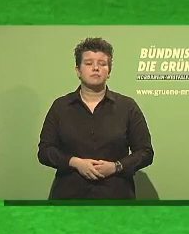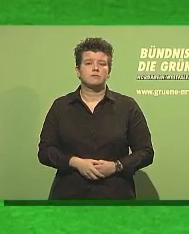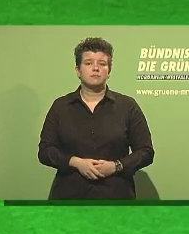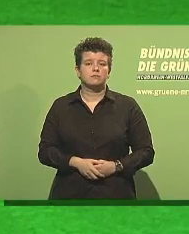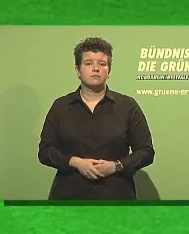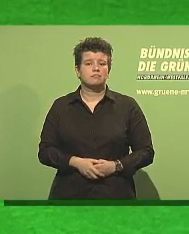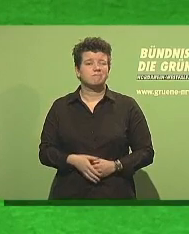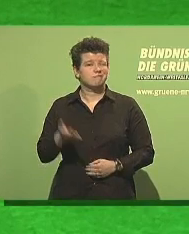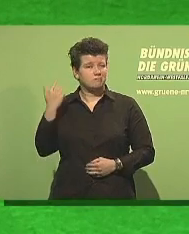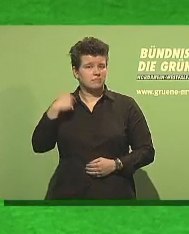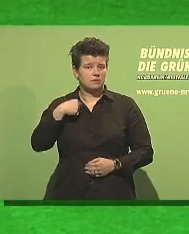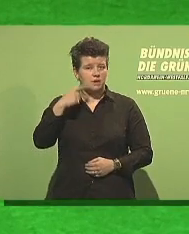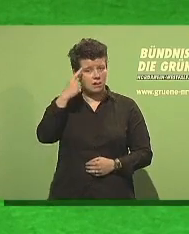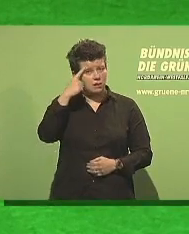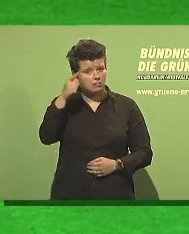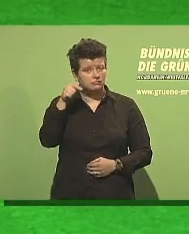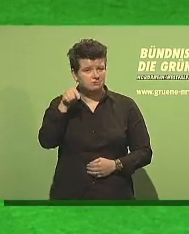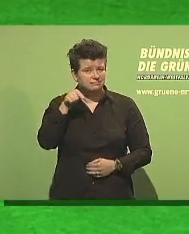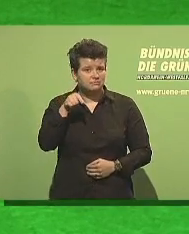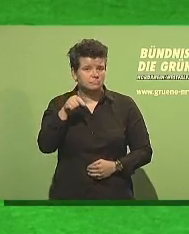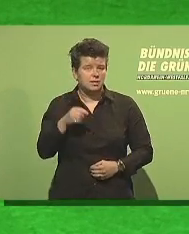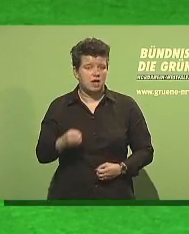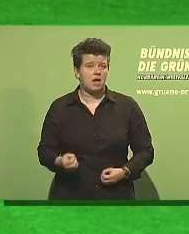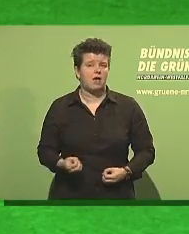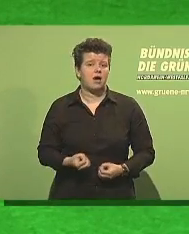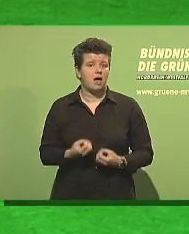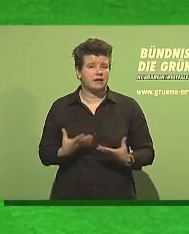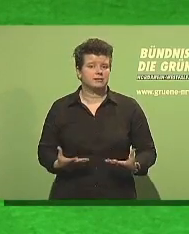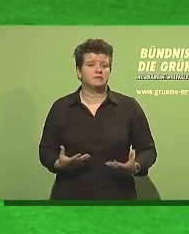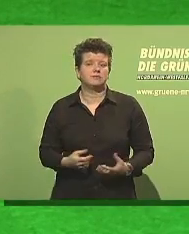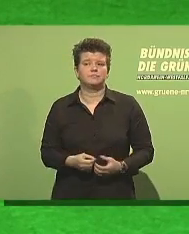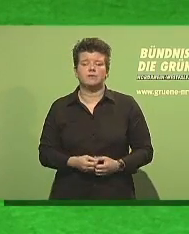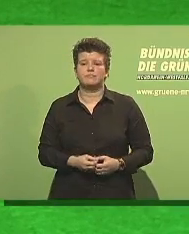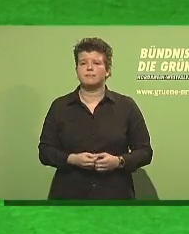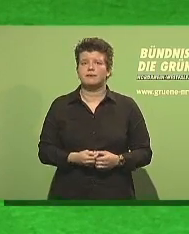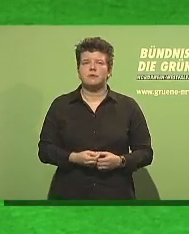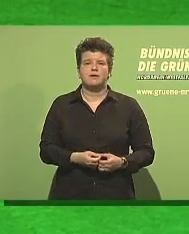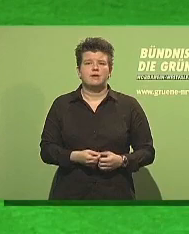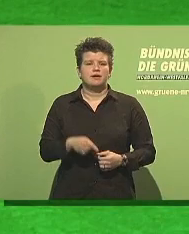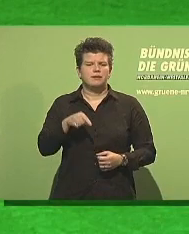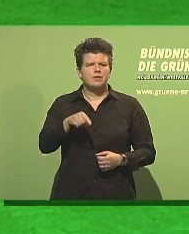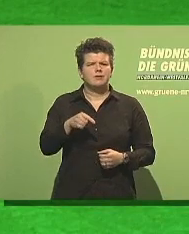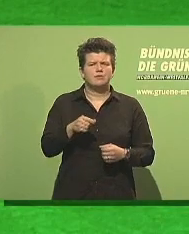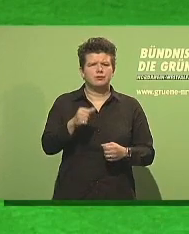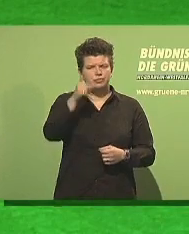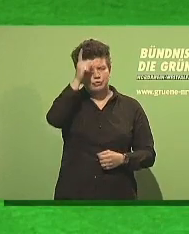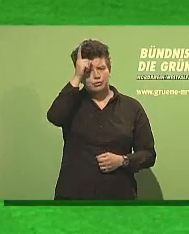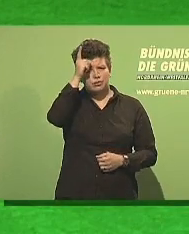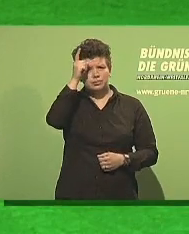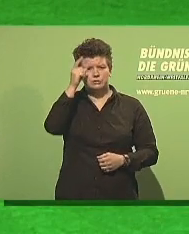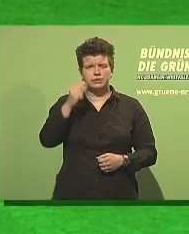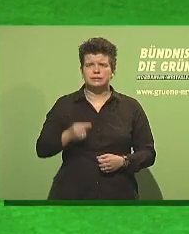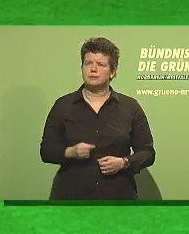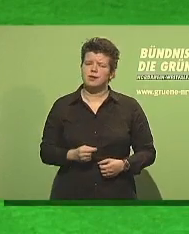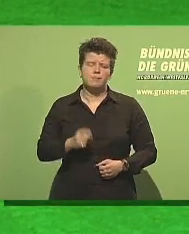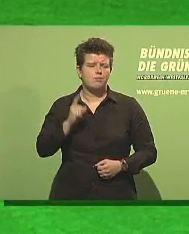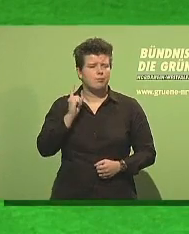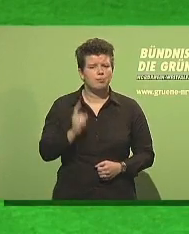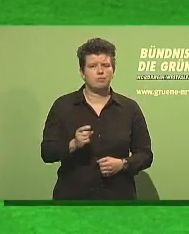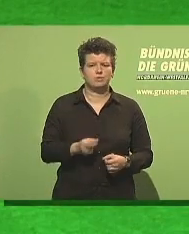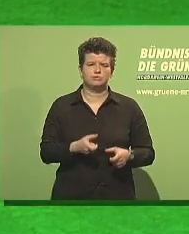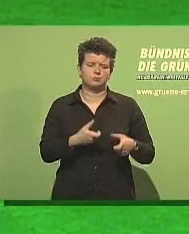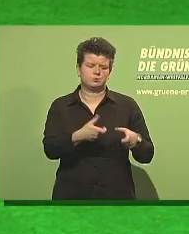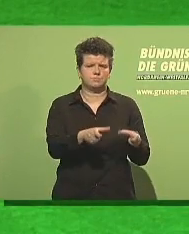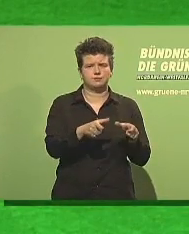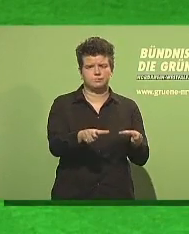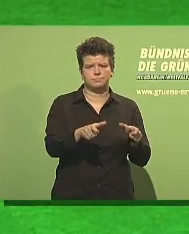ins Bewusstsein der Menschen, ja auch der Behörden und des Staates eingebrannt haben müssen, dass so etwas nie wieder passieren kann.